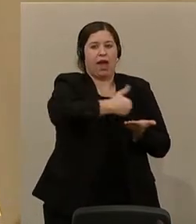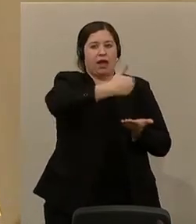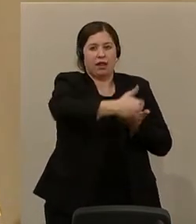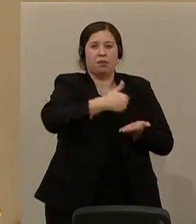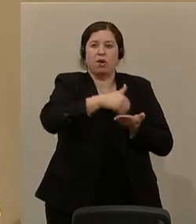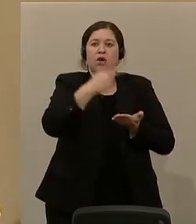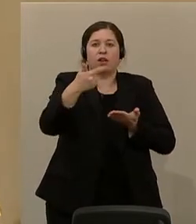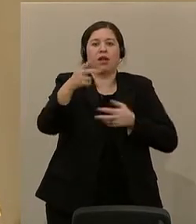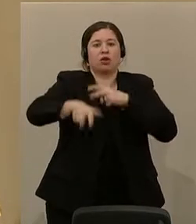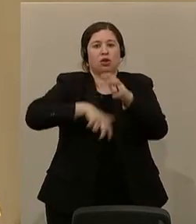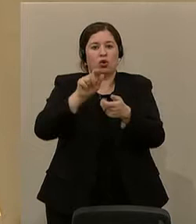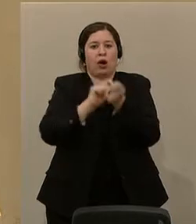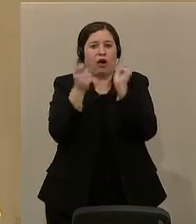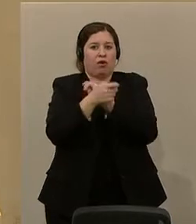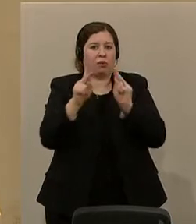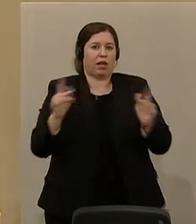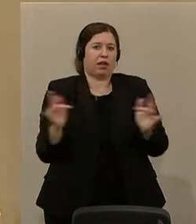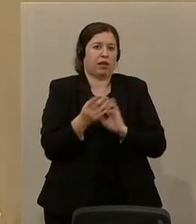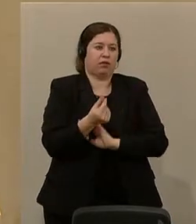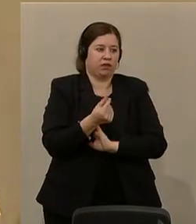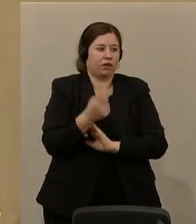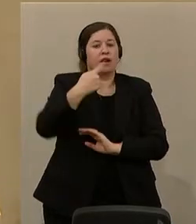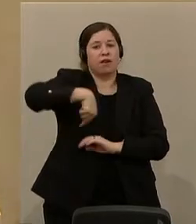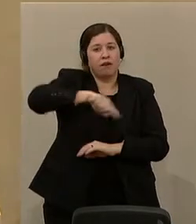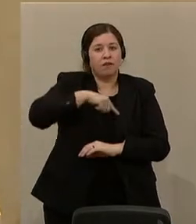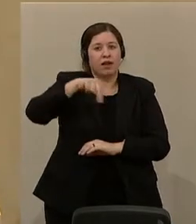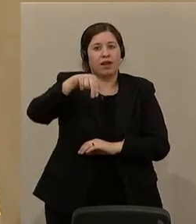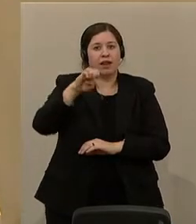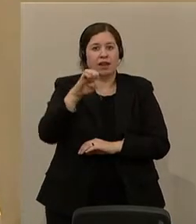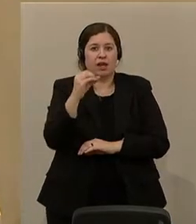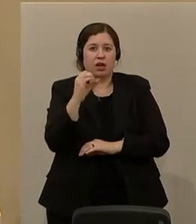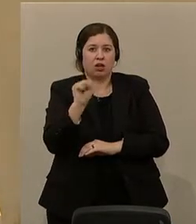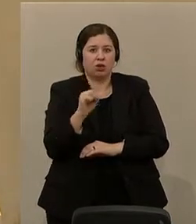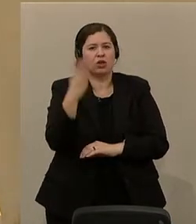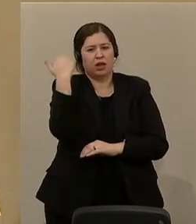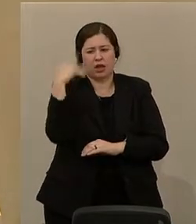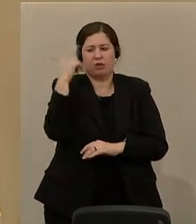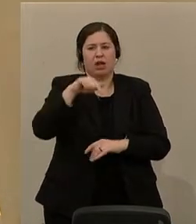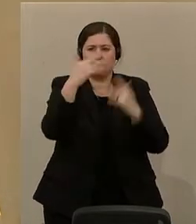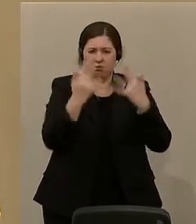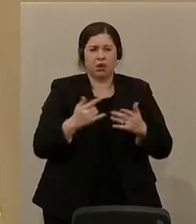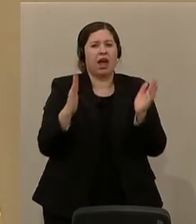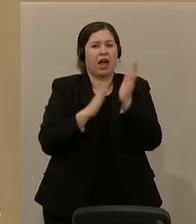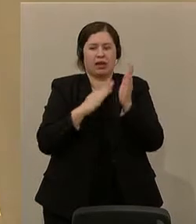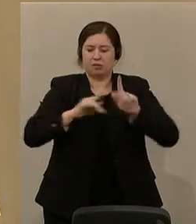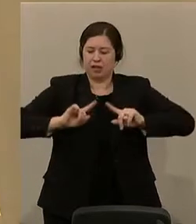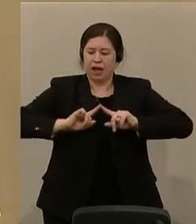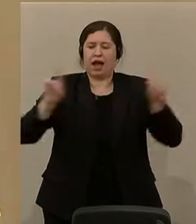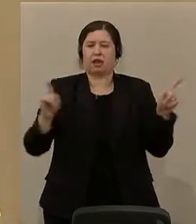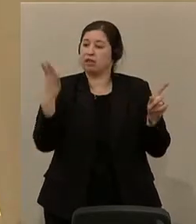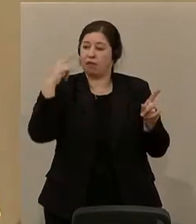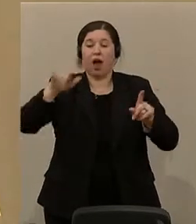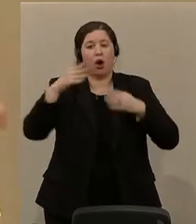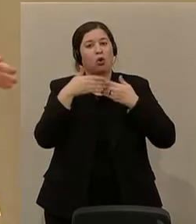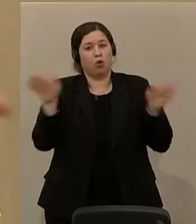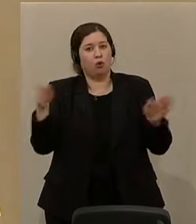steuerreform gegenzufinanzieren wenn die jungs haben sich damals auch durchgerechnet und wir sind sehr anderen ergebnissen gekommen das haben wir auch kommuniziert